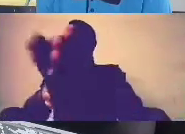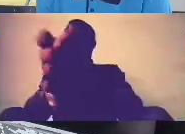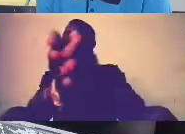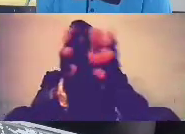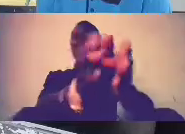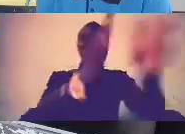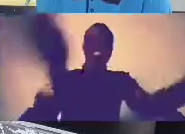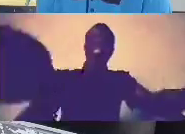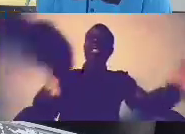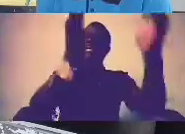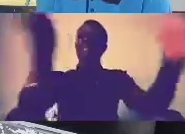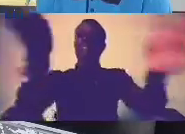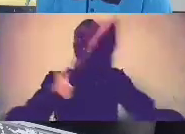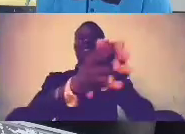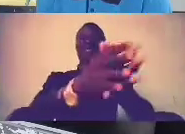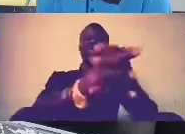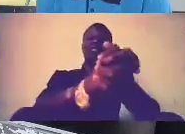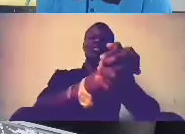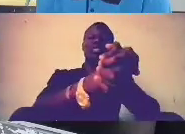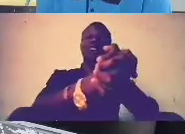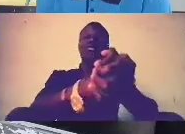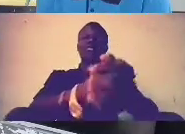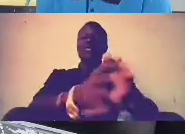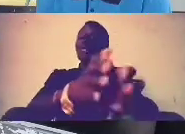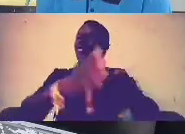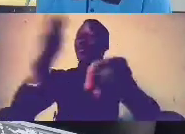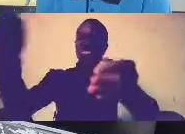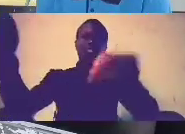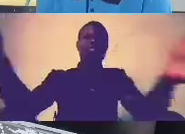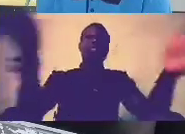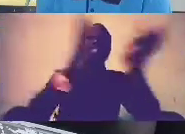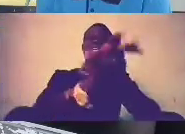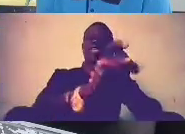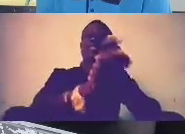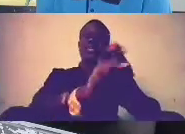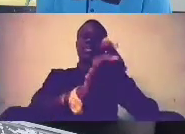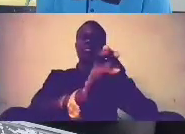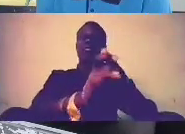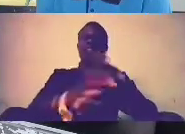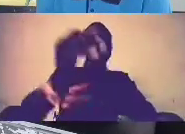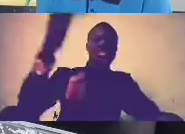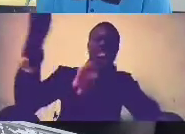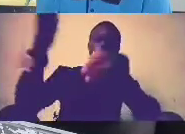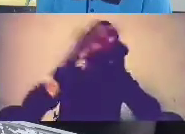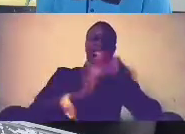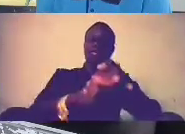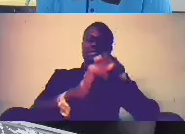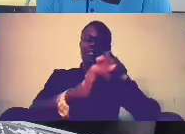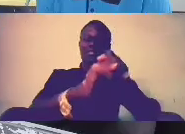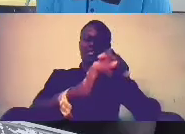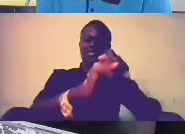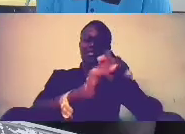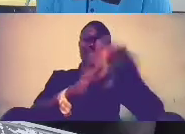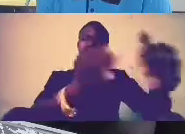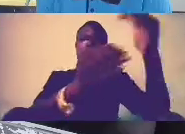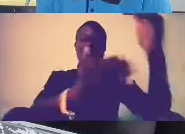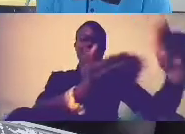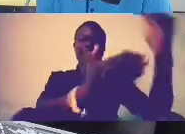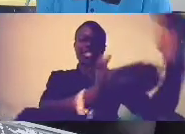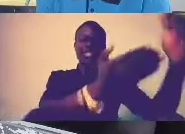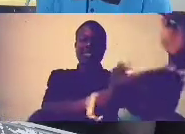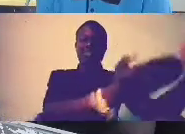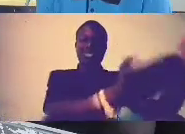Et tu veux les réaliser en un coup, comme c'est toi qui fabrique là. Non, même les riches,